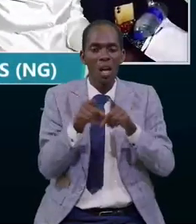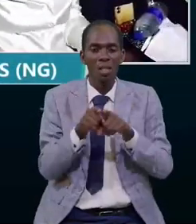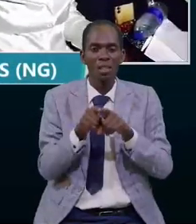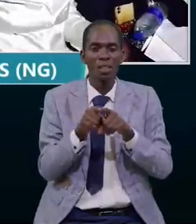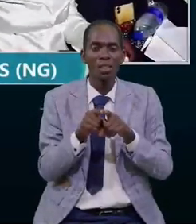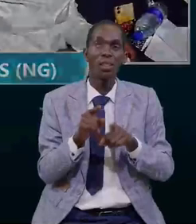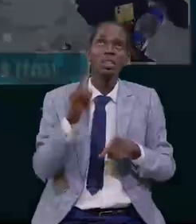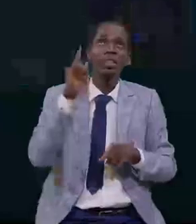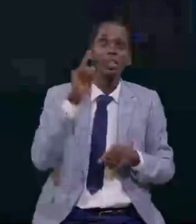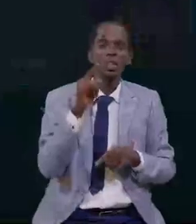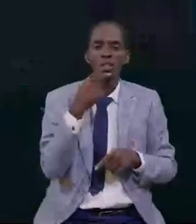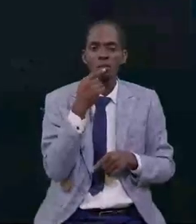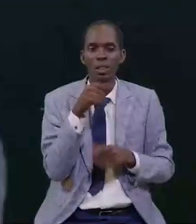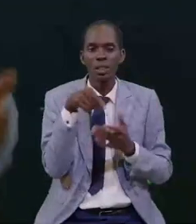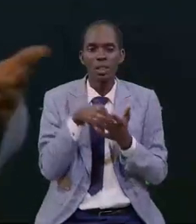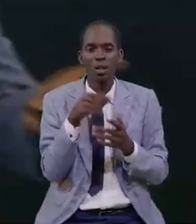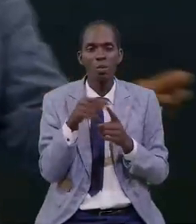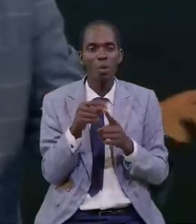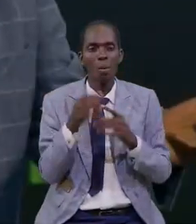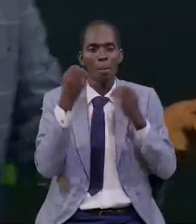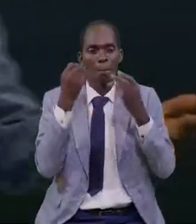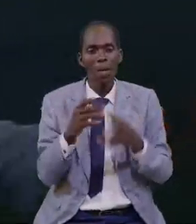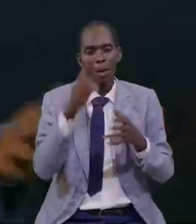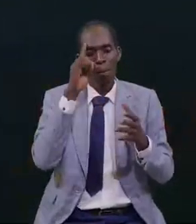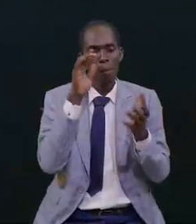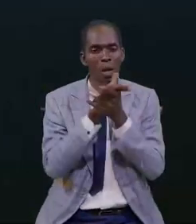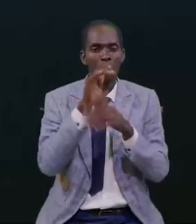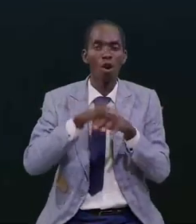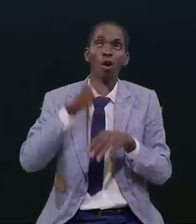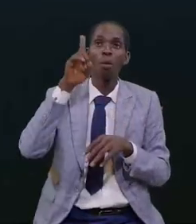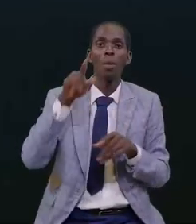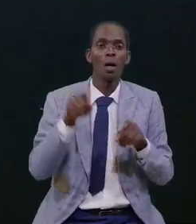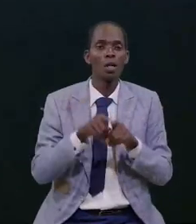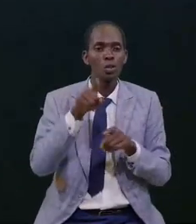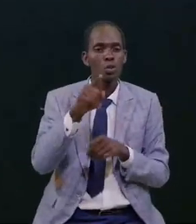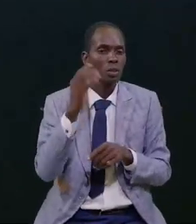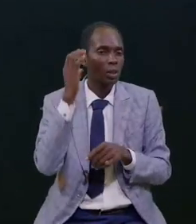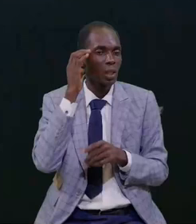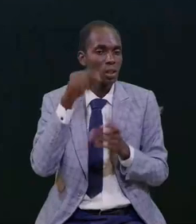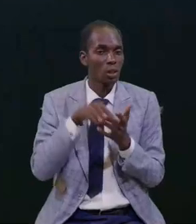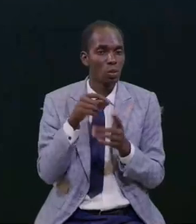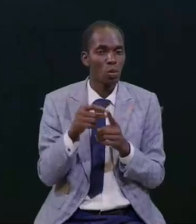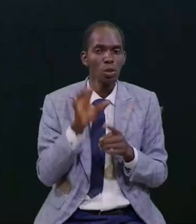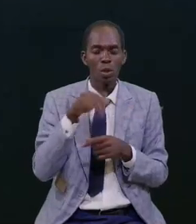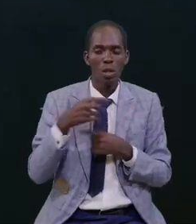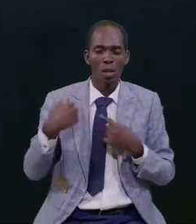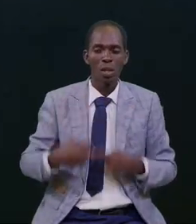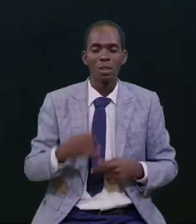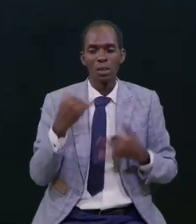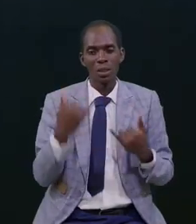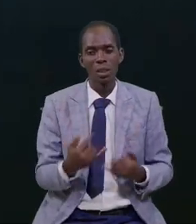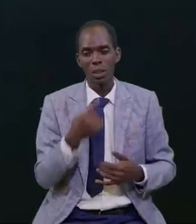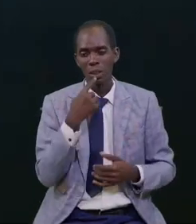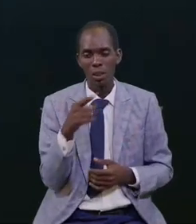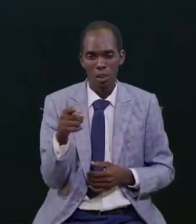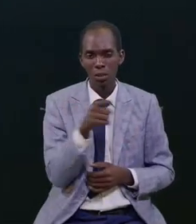ainsi plusieurs crurent en lui et comme tu entends parole Ton cœur dit oh je